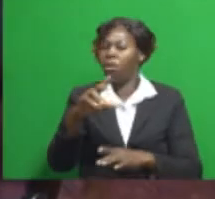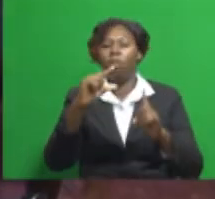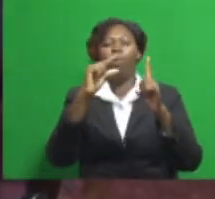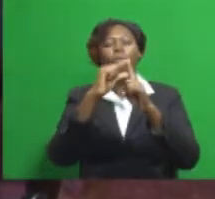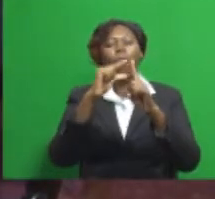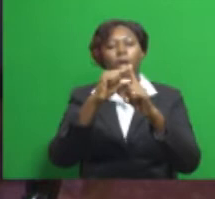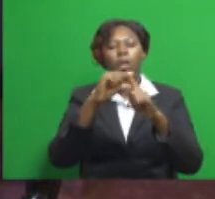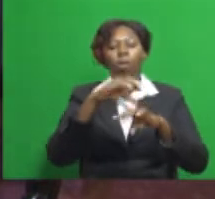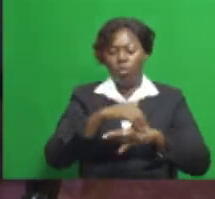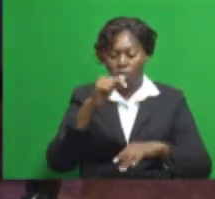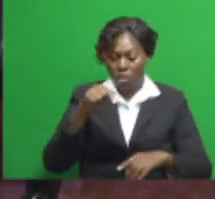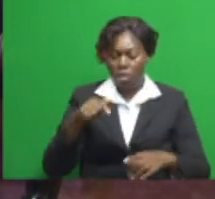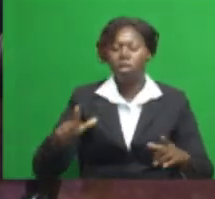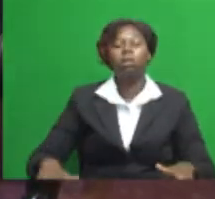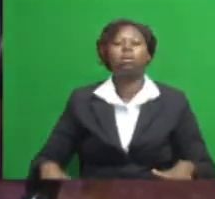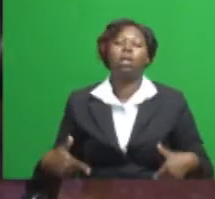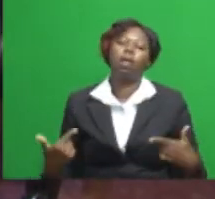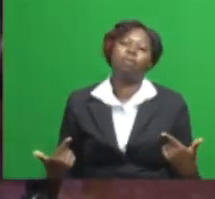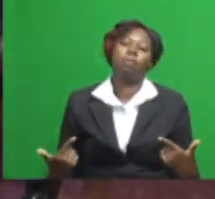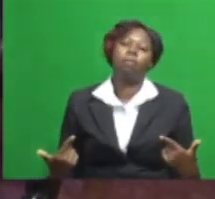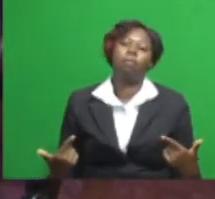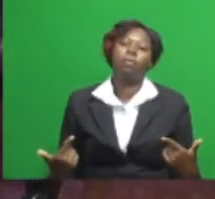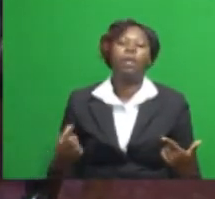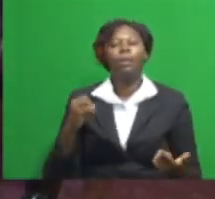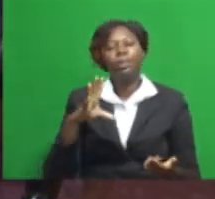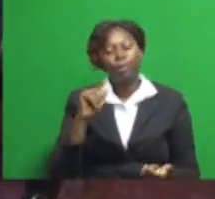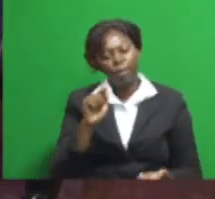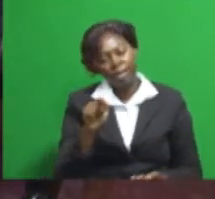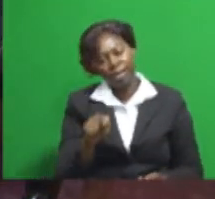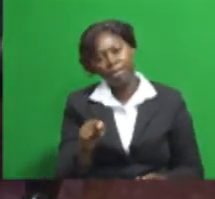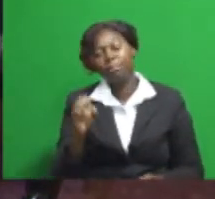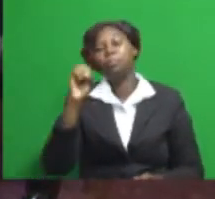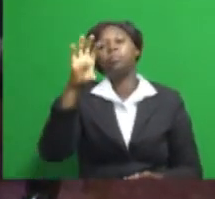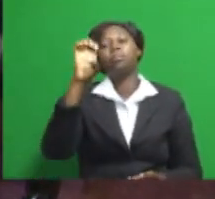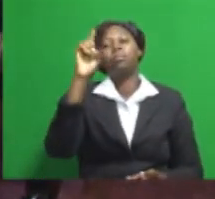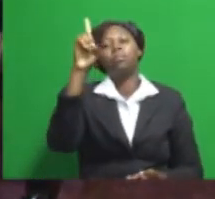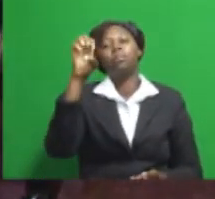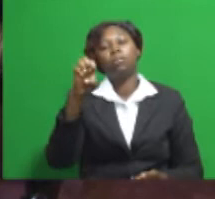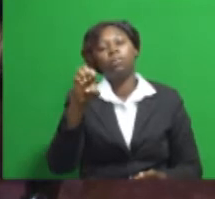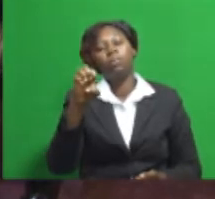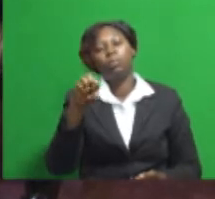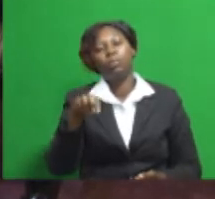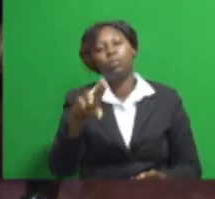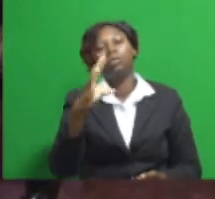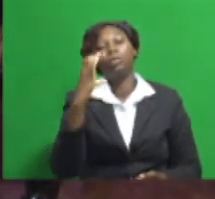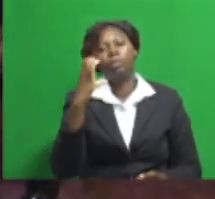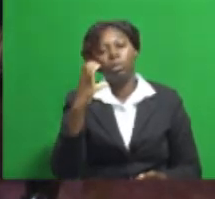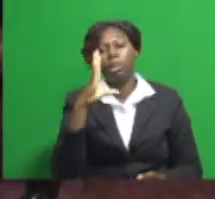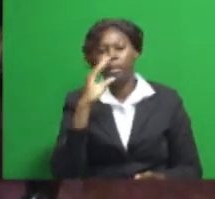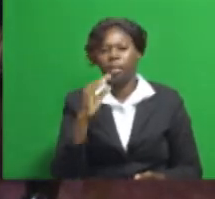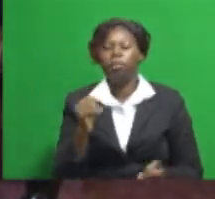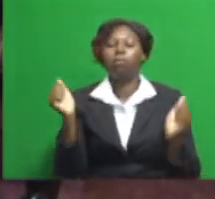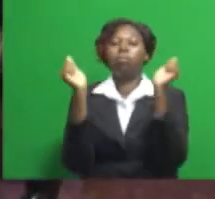uhu right vasedhusi vanga vavharira mujere vachiti hakuna ngirozi hanzi ndove